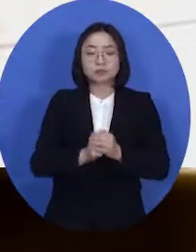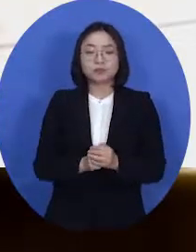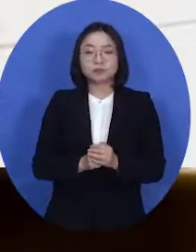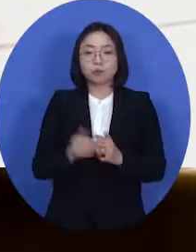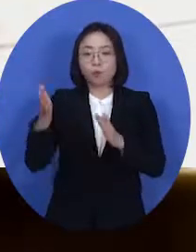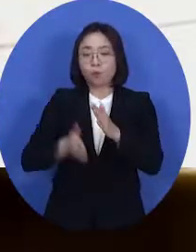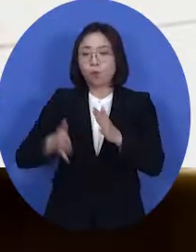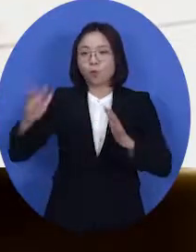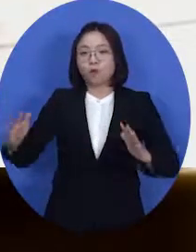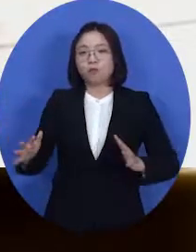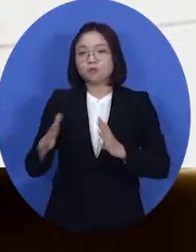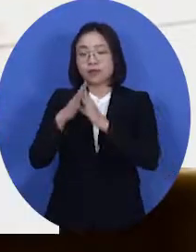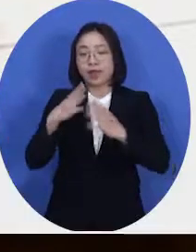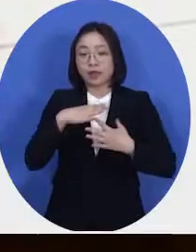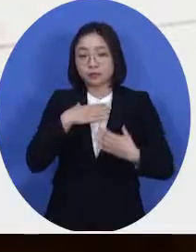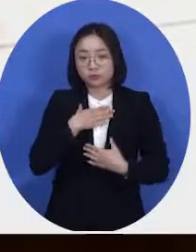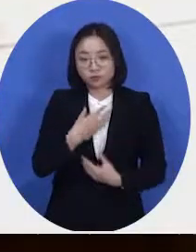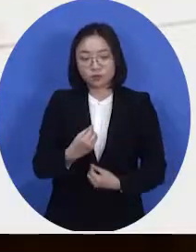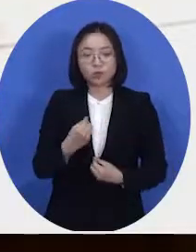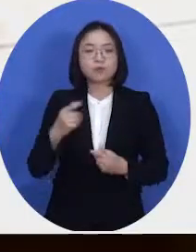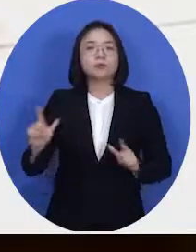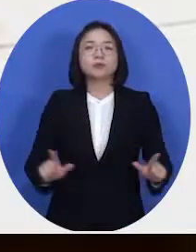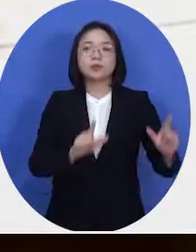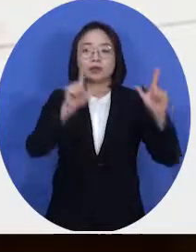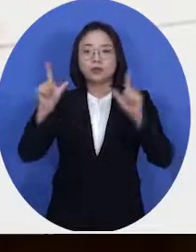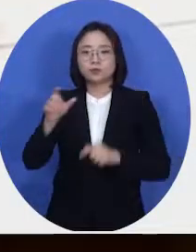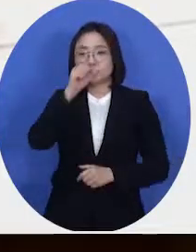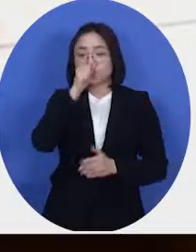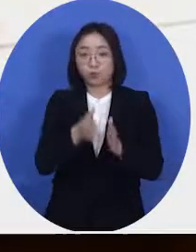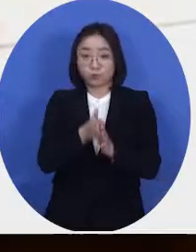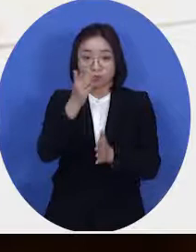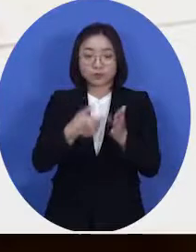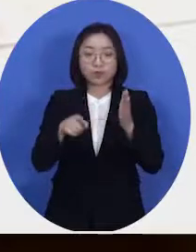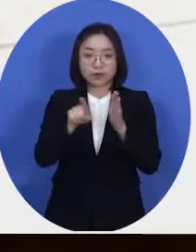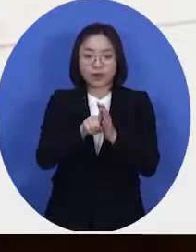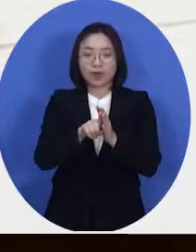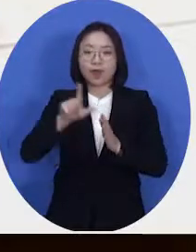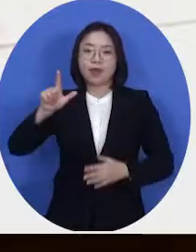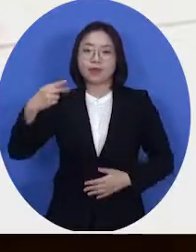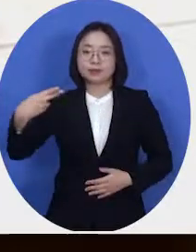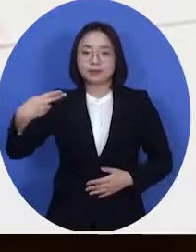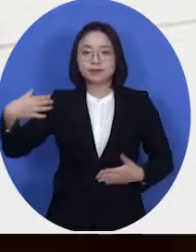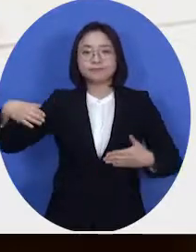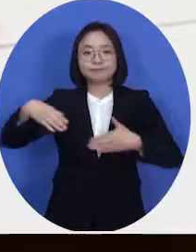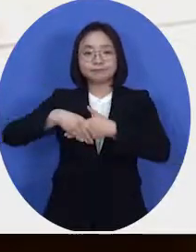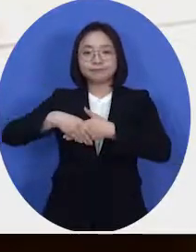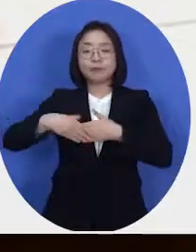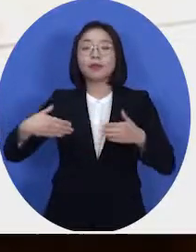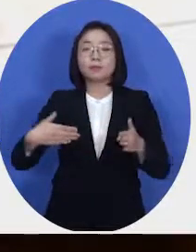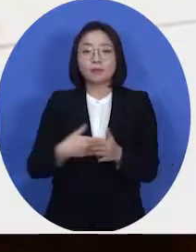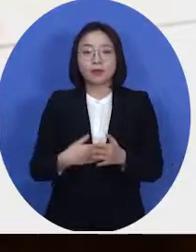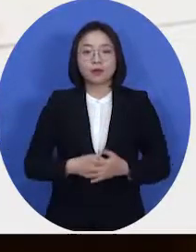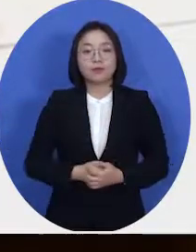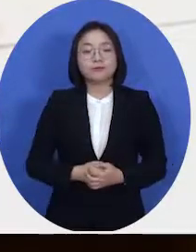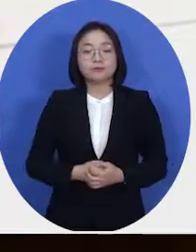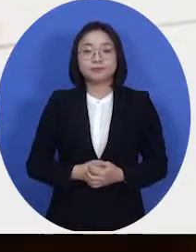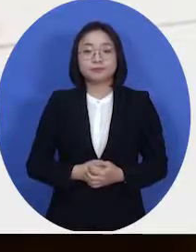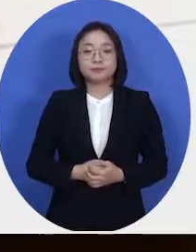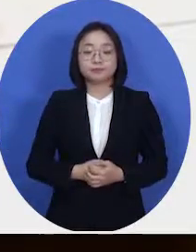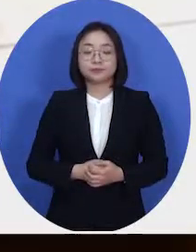0 조씨가 공공 건설 공사의 안전 문화 증진과 살기 좋은 도시 건설을 위해 한국토지주택공사 와 손을